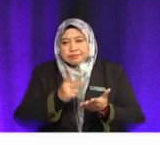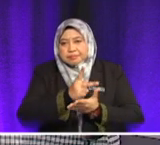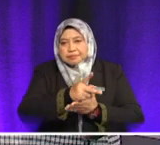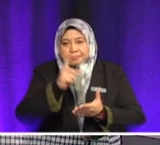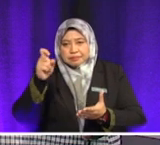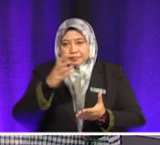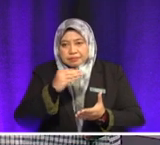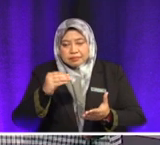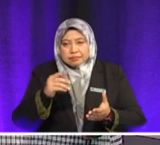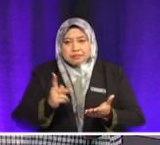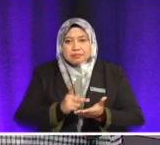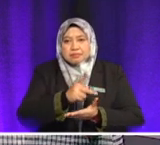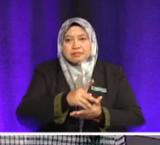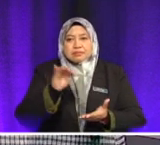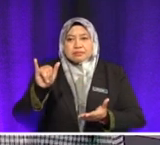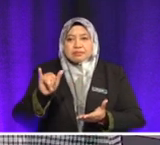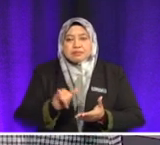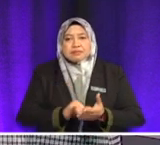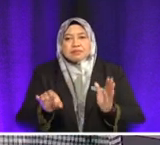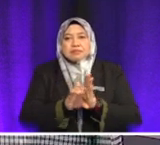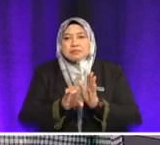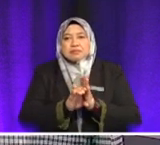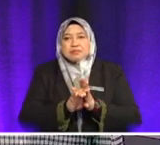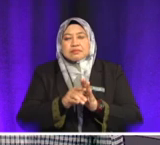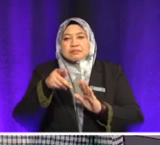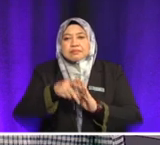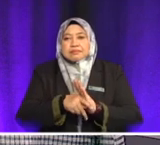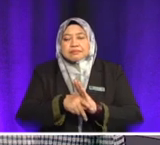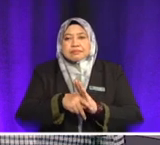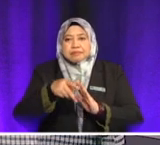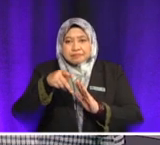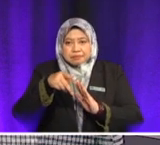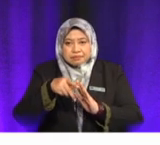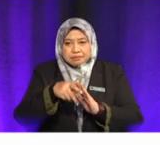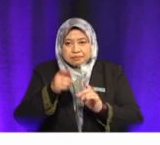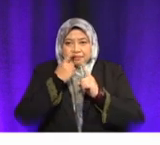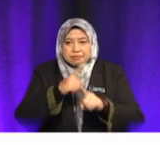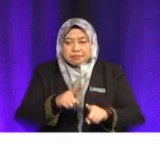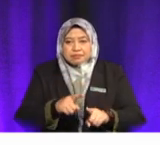kita tengoknya Oke untuk soal yang pertama kita